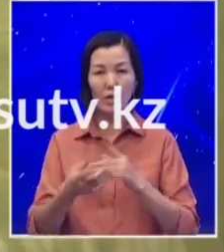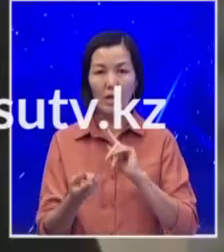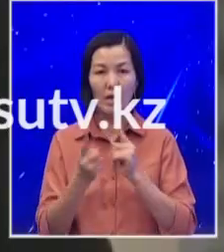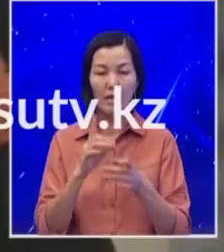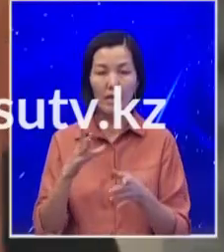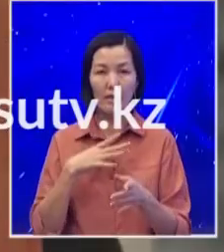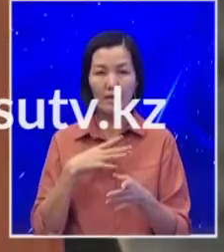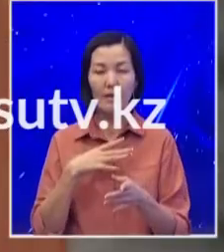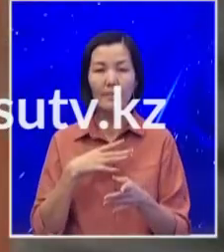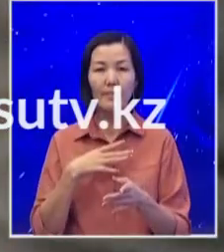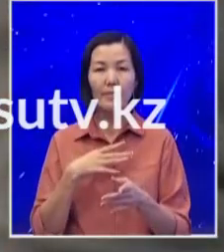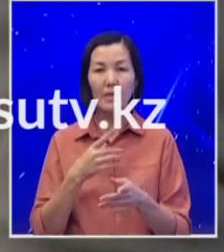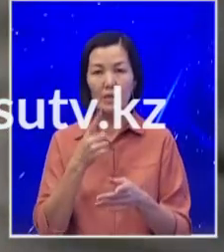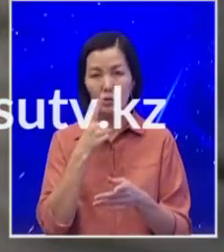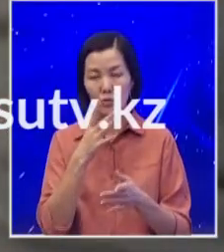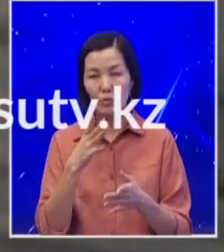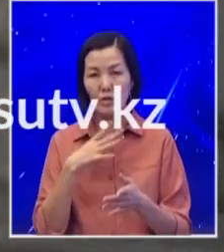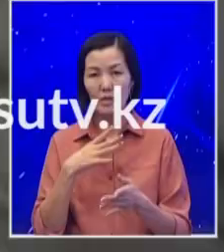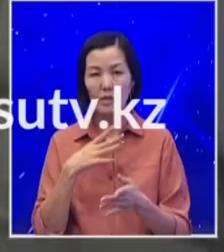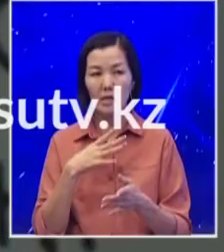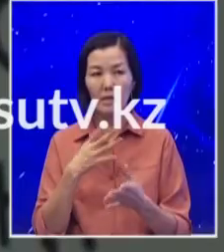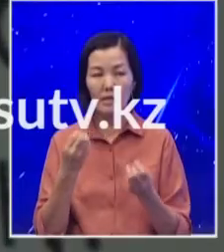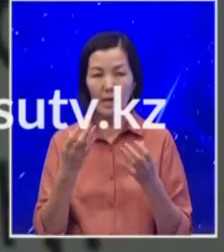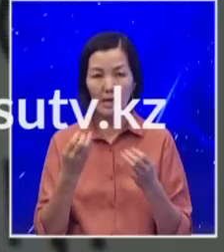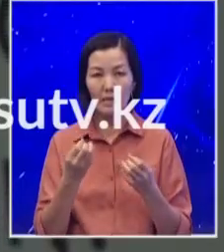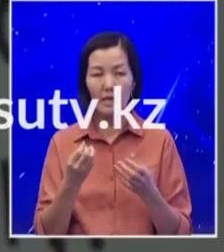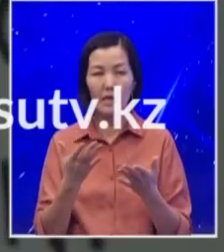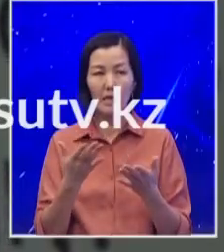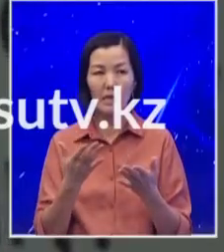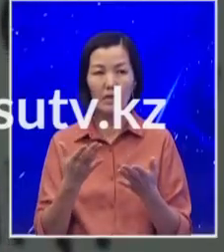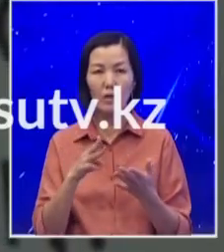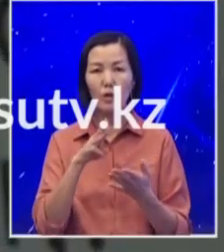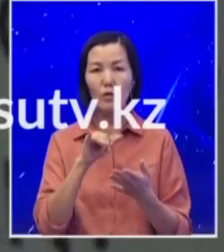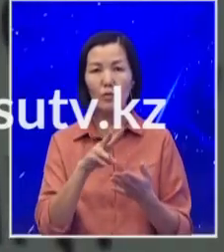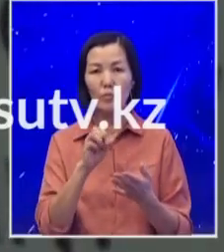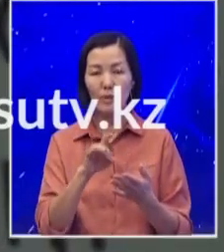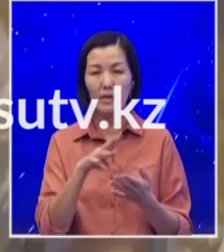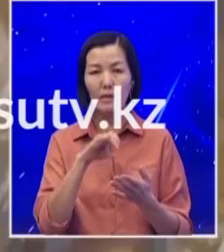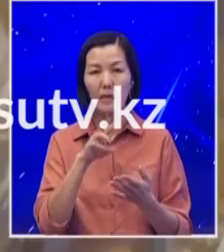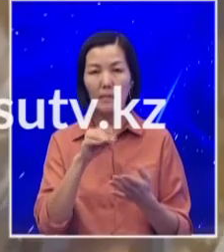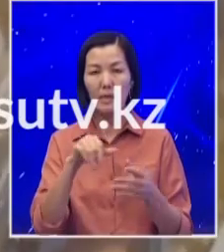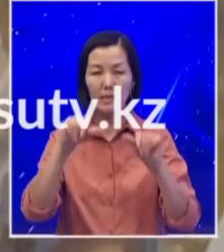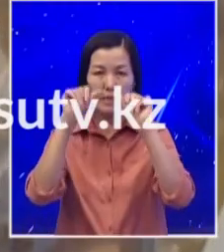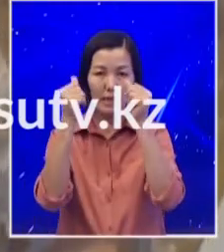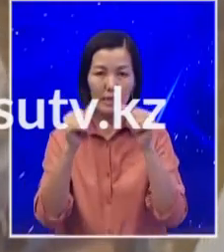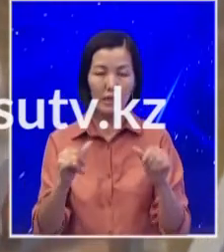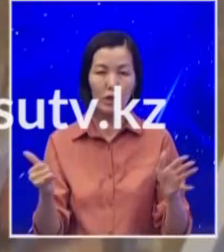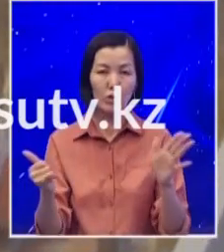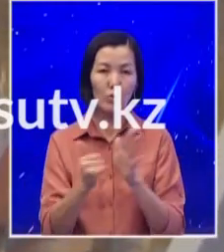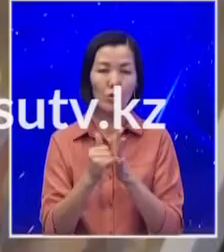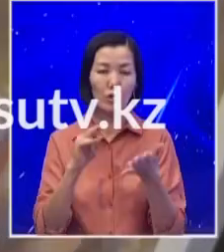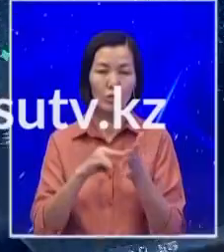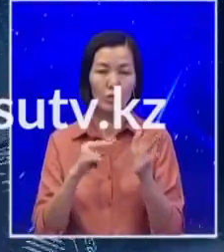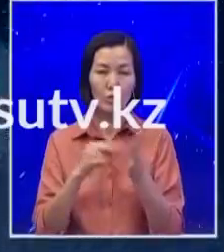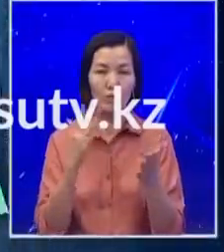үлгірген. Айта кетерлігі жуық арада ауласына тағы тұмар ханшайымның, яғни тамиристің ескерткішін тұрғызу